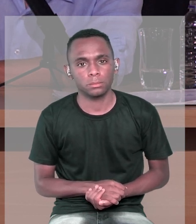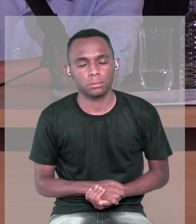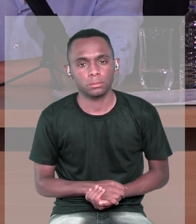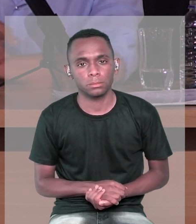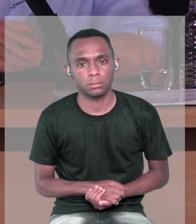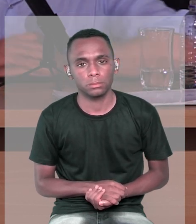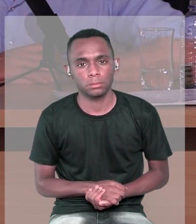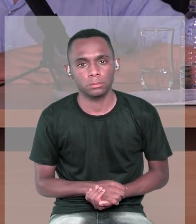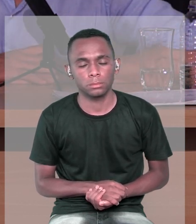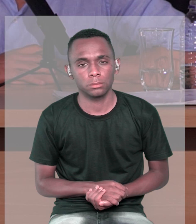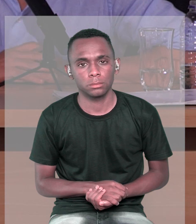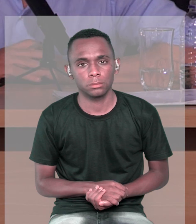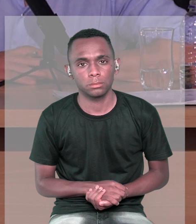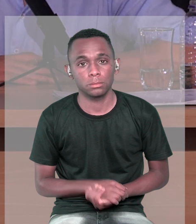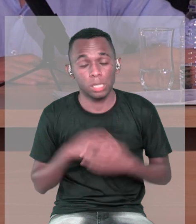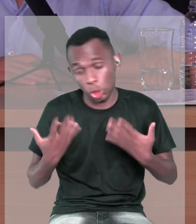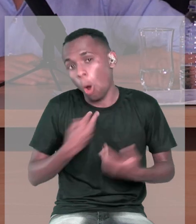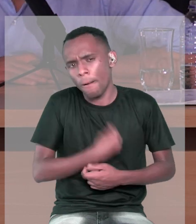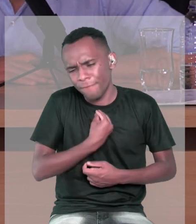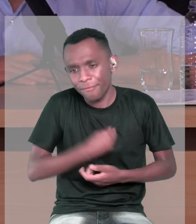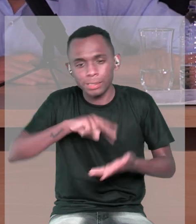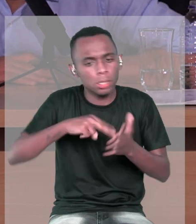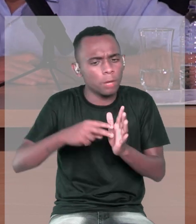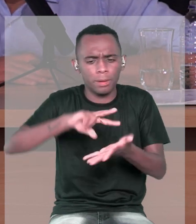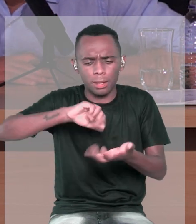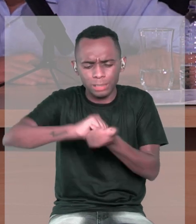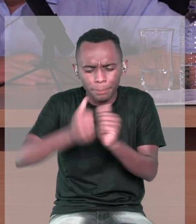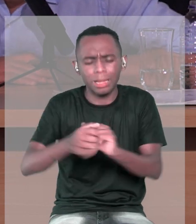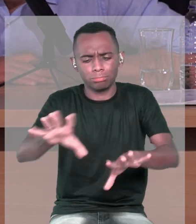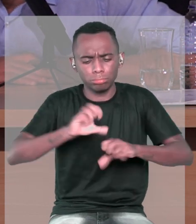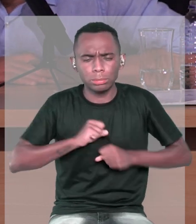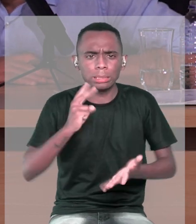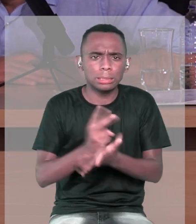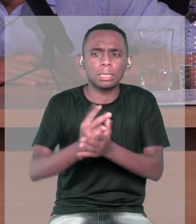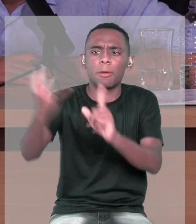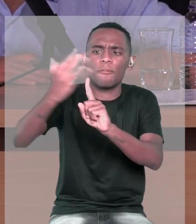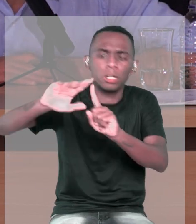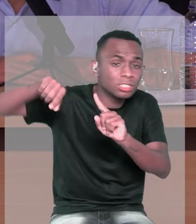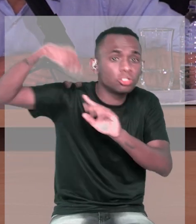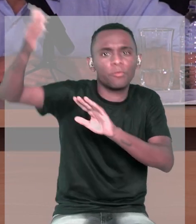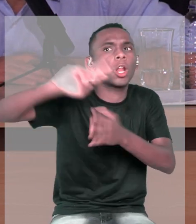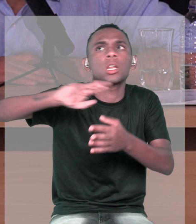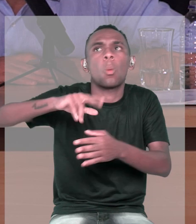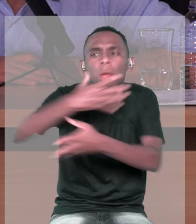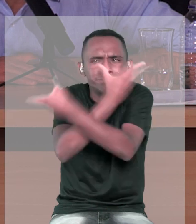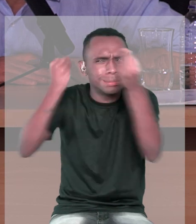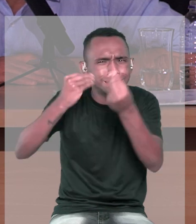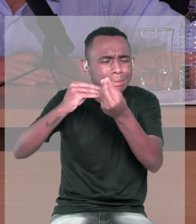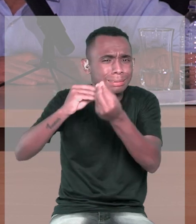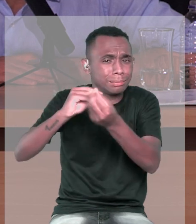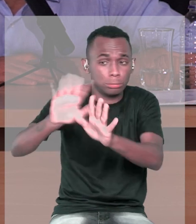de l'effacer. Viver, então, é se apropriar dessas ações que vêm de fora. Não apagá-las, mas